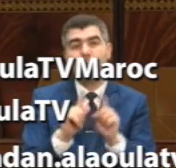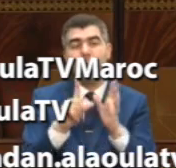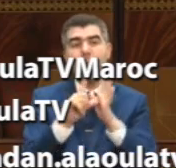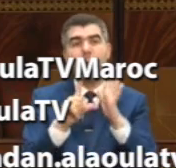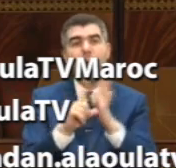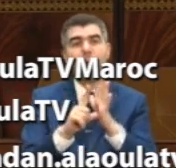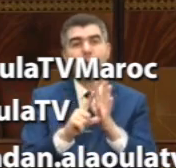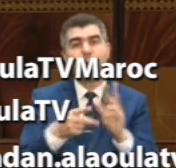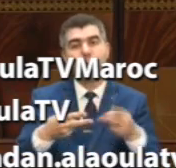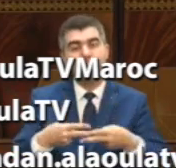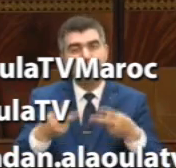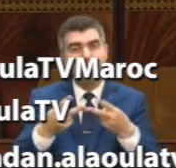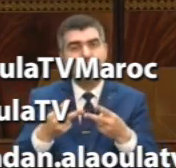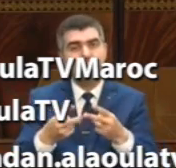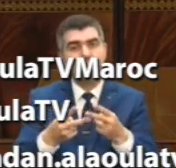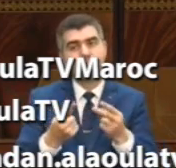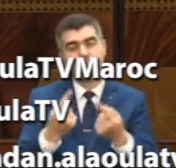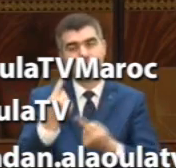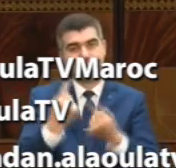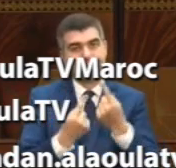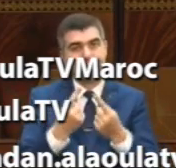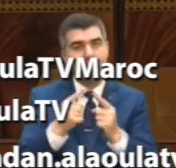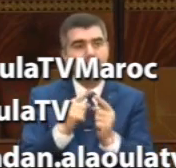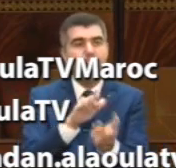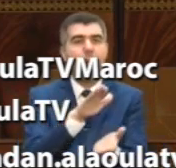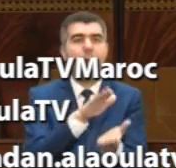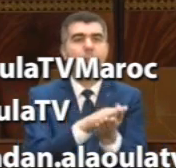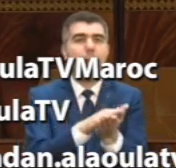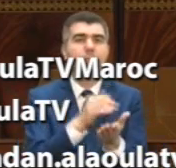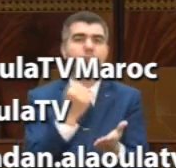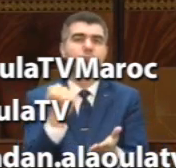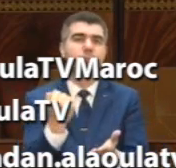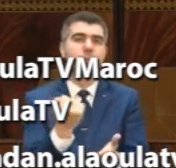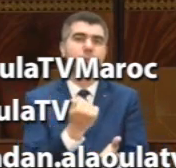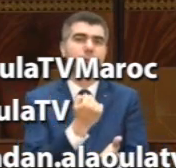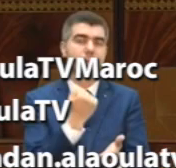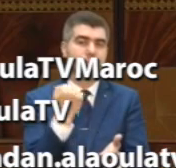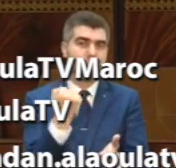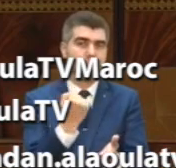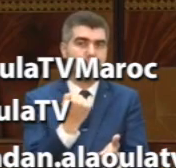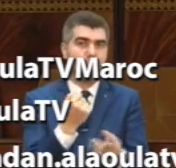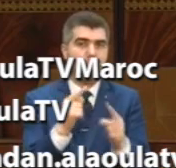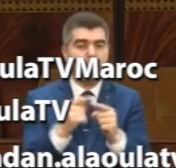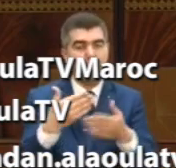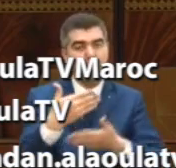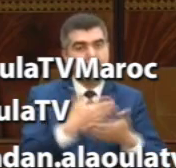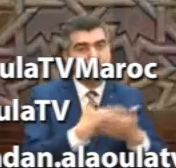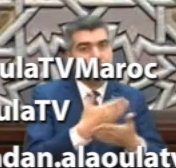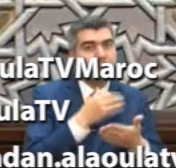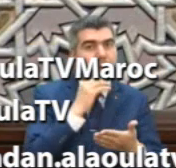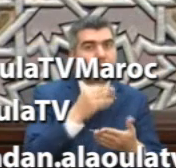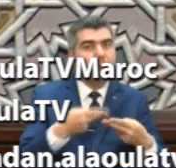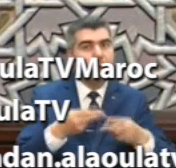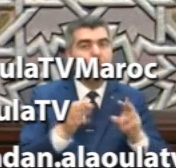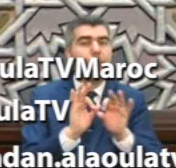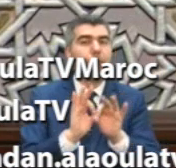أنه نشرع لقوانين وتظل معطلة سواء بالمرسوم مراسيم التي لا تصدر.